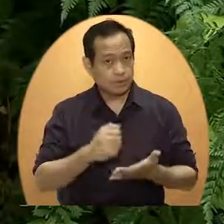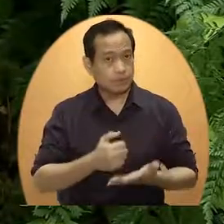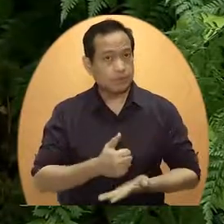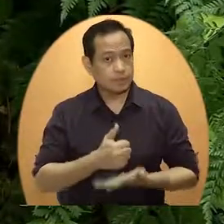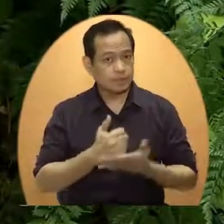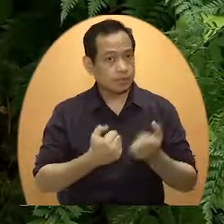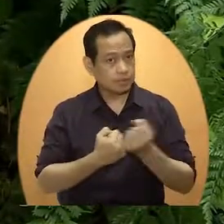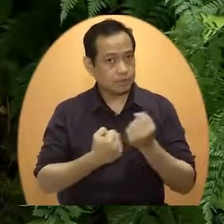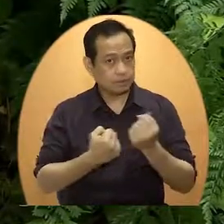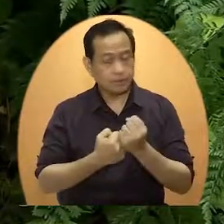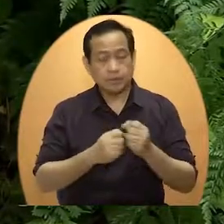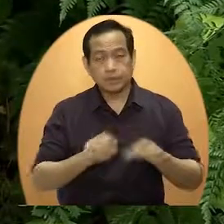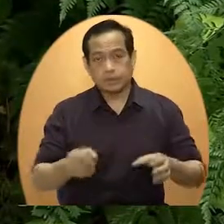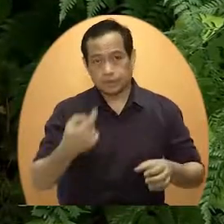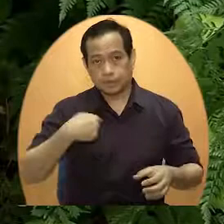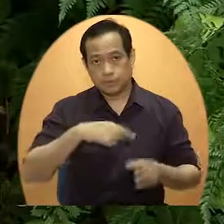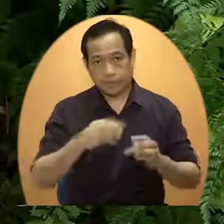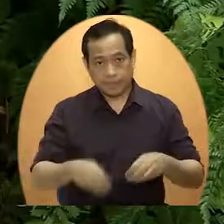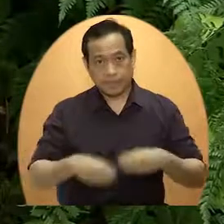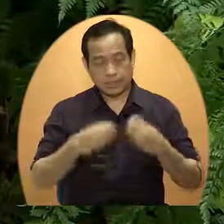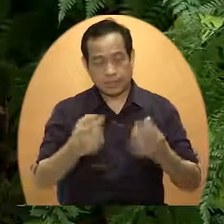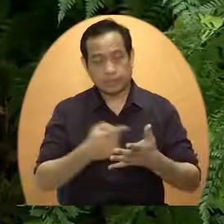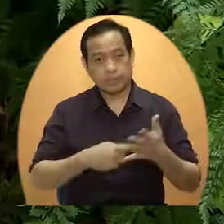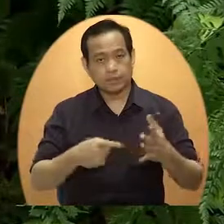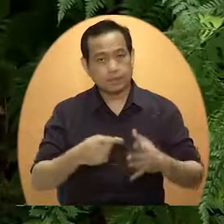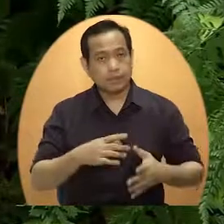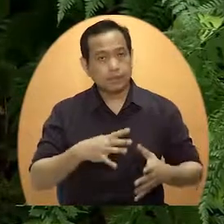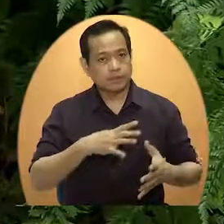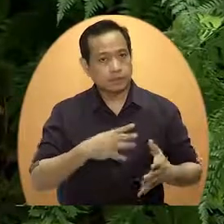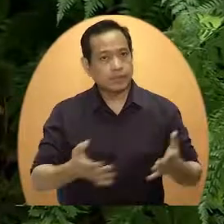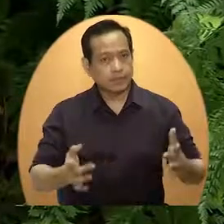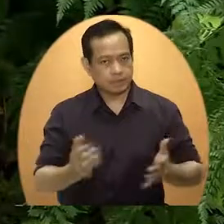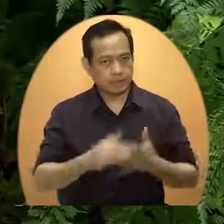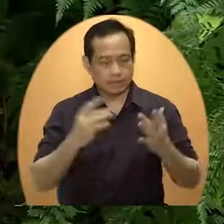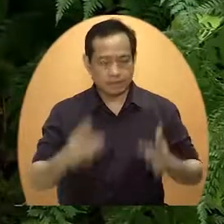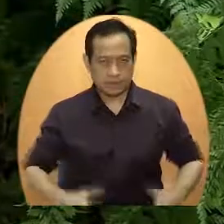Makakatulong po sa kanya ang suportang ibibigay natin para bumalik sa dati ang kanyang buhay.